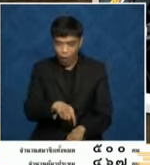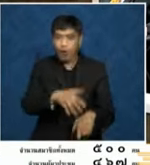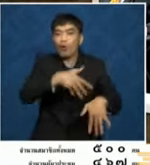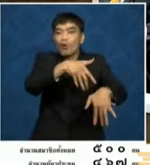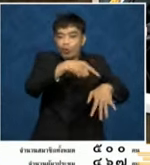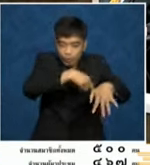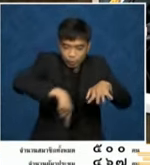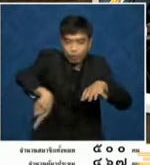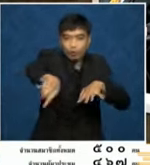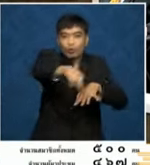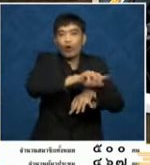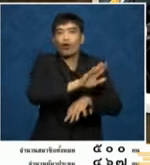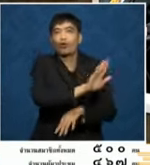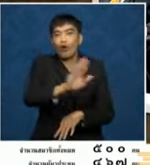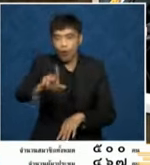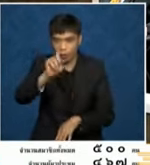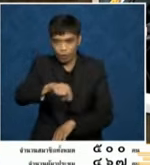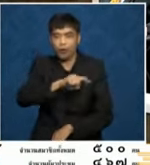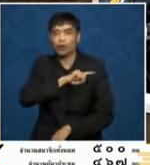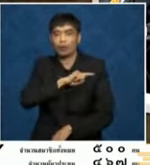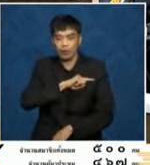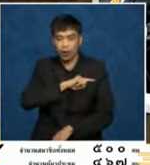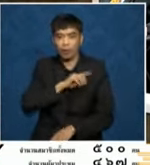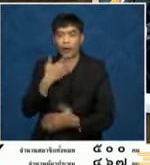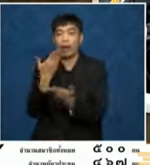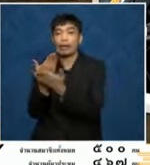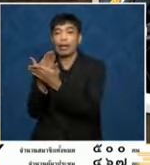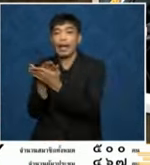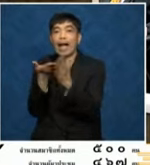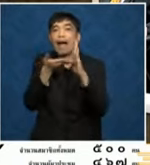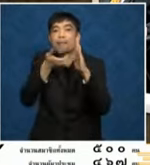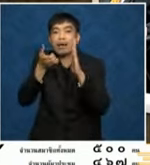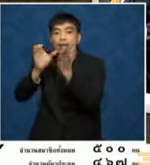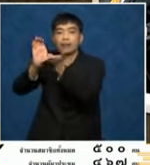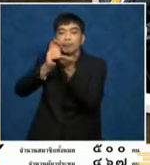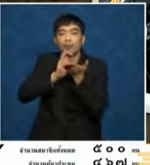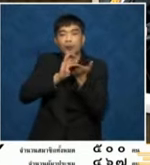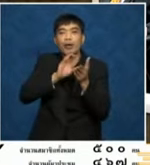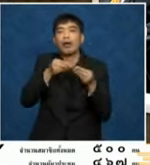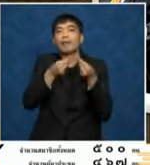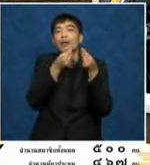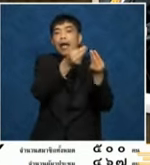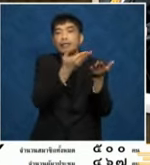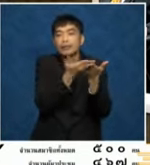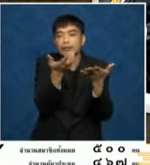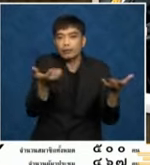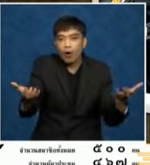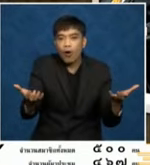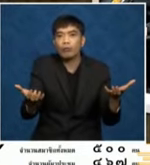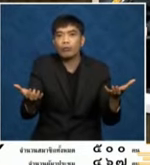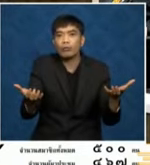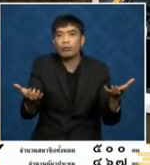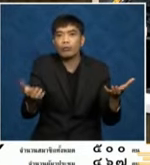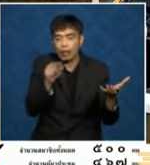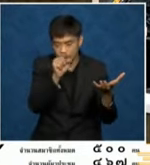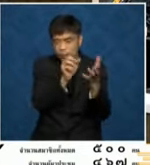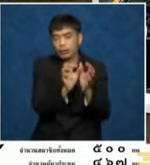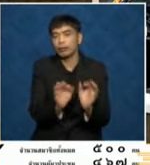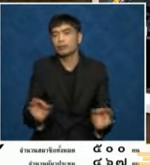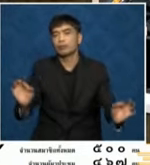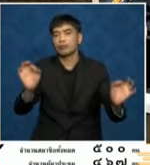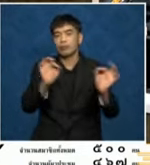ท่านได้ไปตั้งว่าด้วยเรื่องการจัดซื้ออุปกรณ์ในการสำรวจซึ่งมันเป็นส่วนของครุภัณฑ์เนี่ยท่านประธานอันนี้แหละครับผมคิด